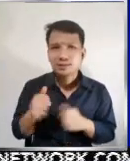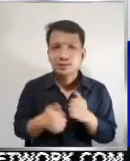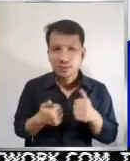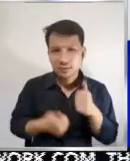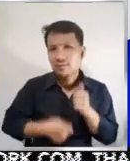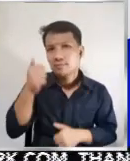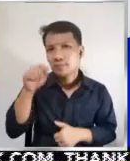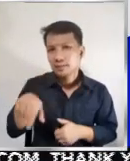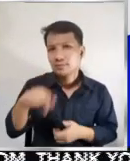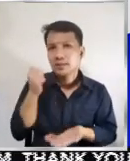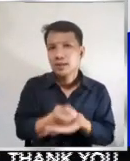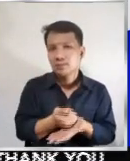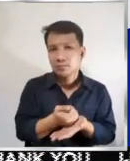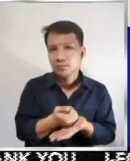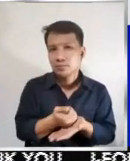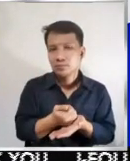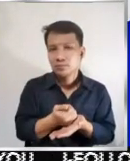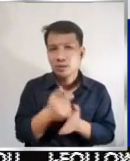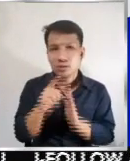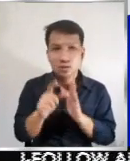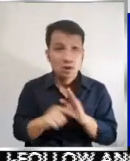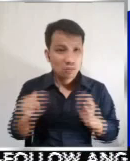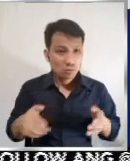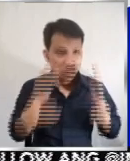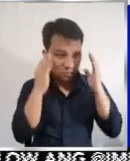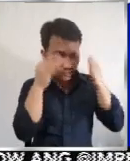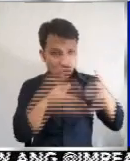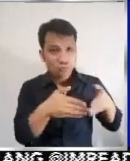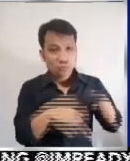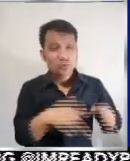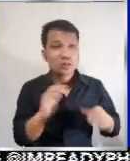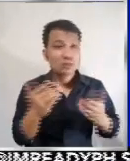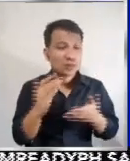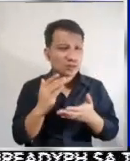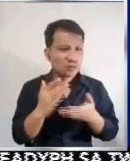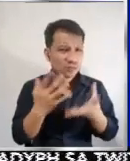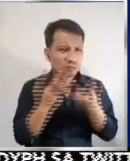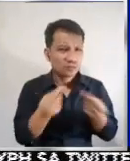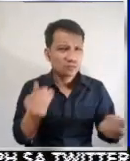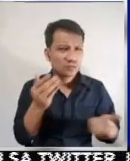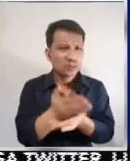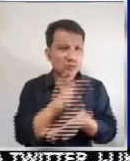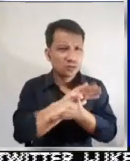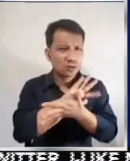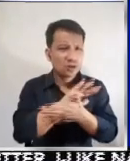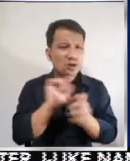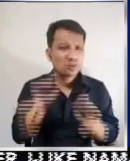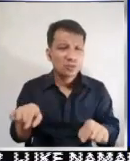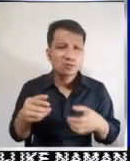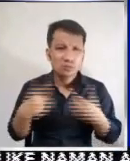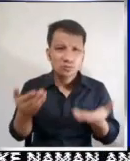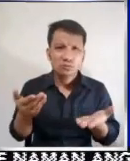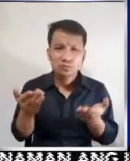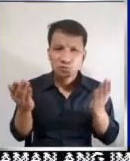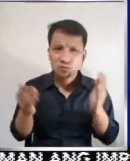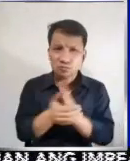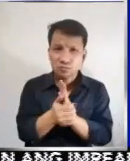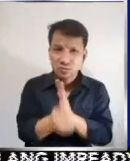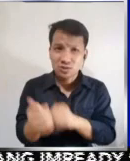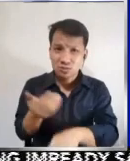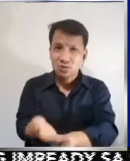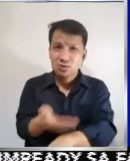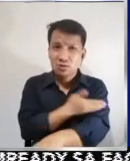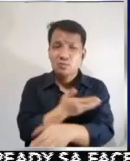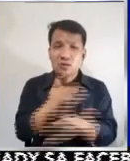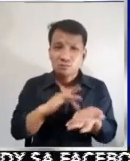dapat daw pagtuunan ng pansin ngayon ng gobyerno ang pagsugpo sa COVID-19, pagpapabuti sa serbisyo medikal, pagpapalakas ng ekonomiya at